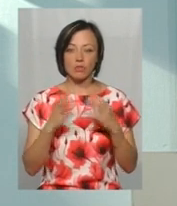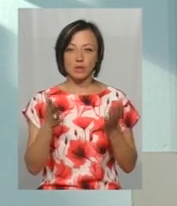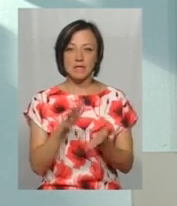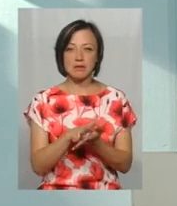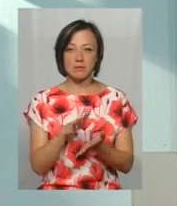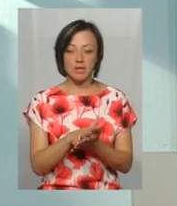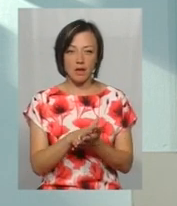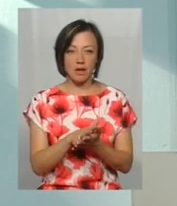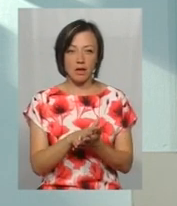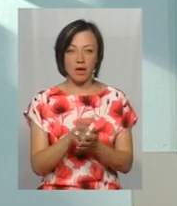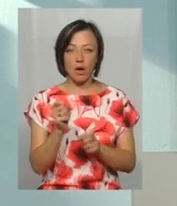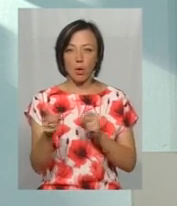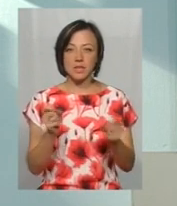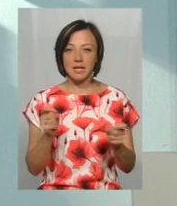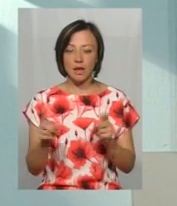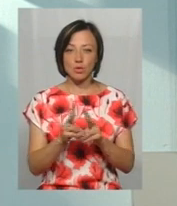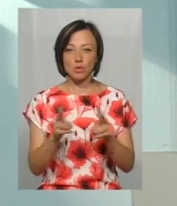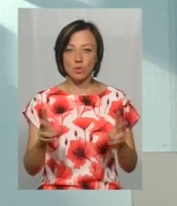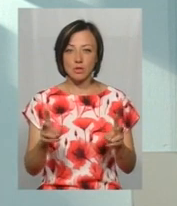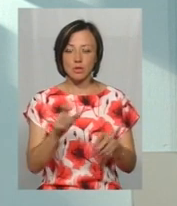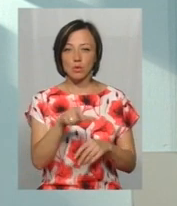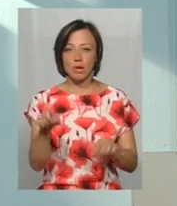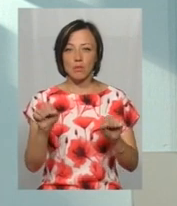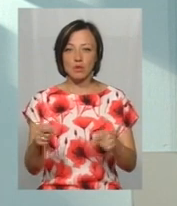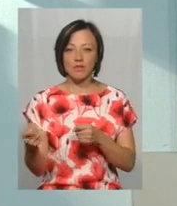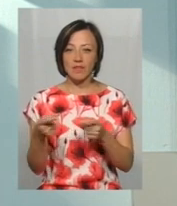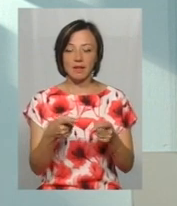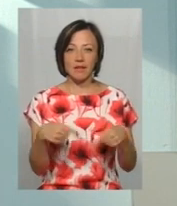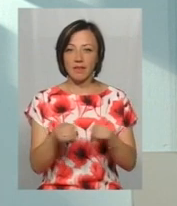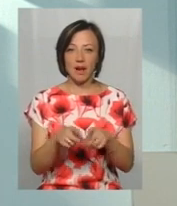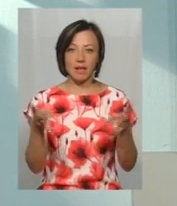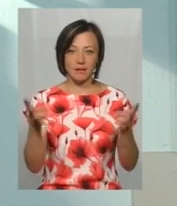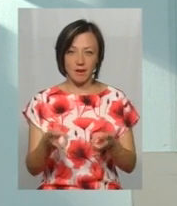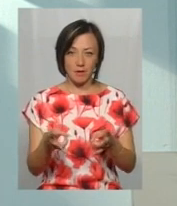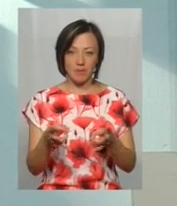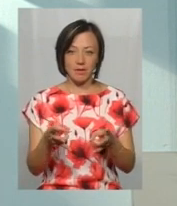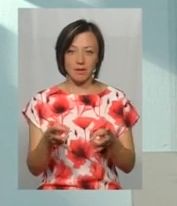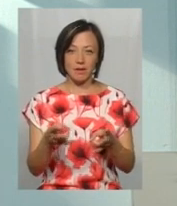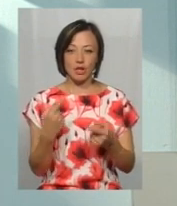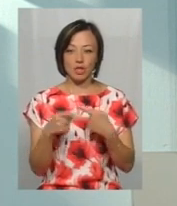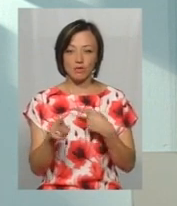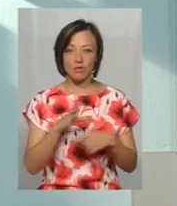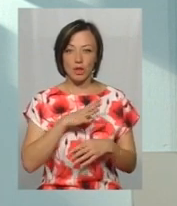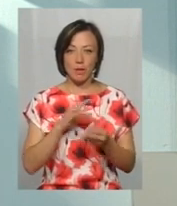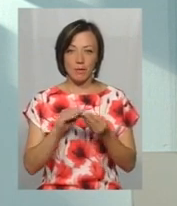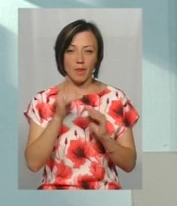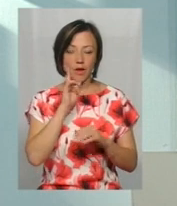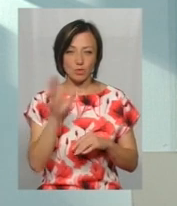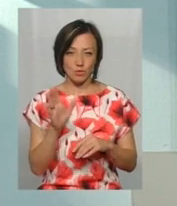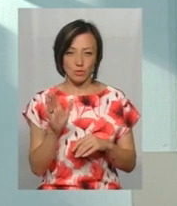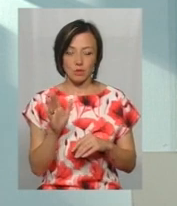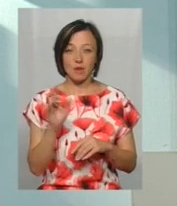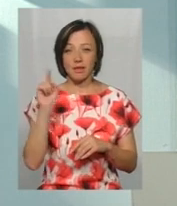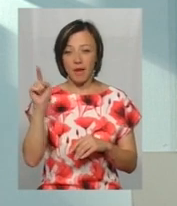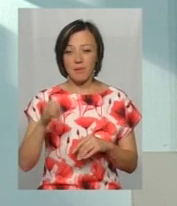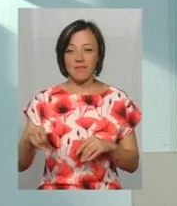сміття розкидатися, що хтось із мешканців може його викинути не так, як треба, щоб для інших були якісь незручності.